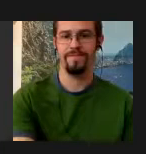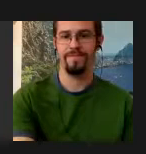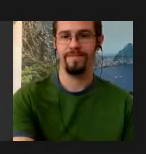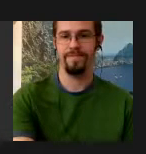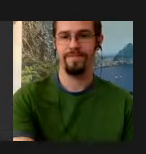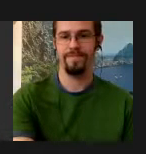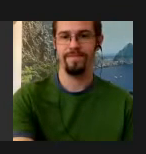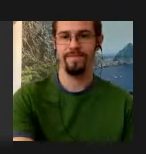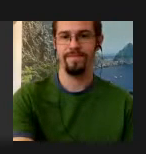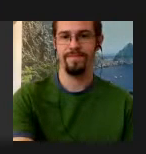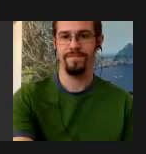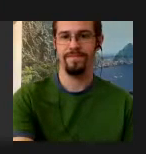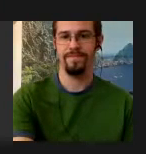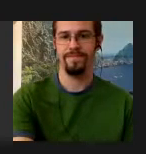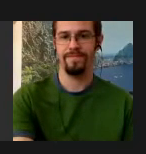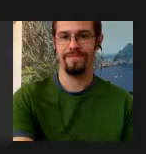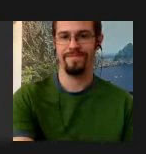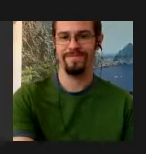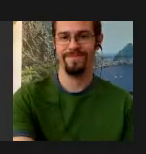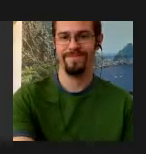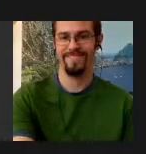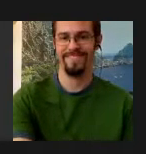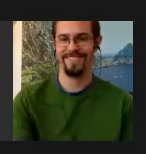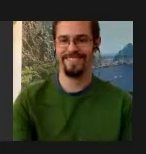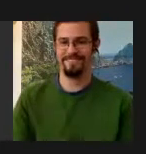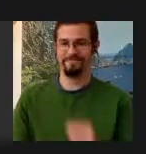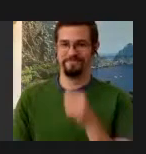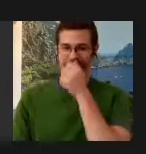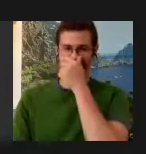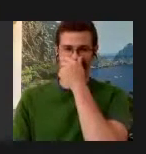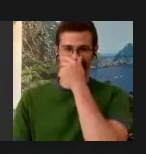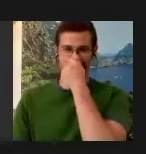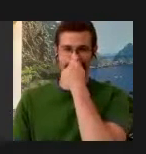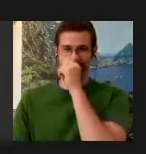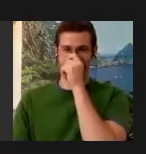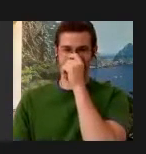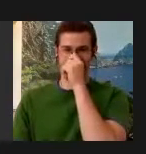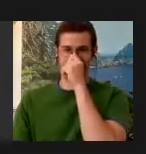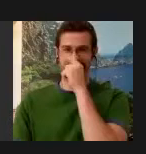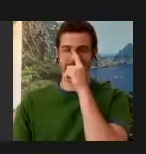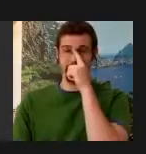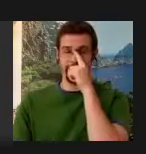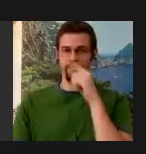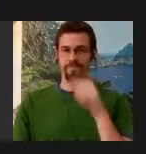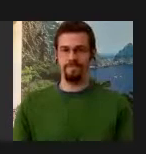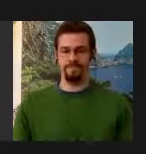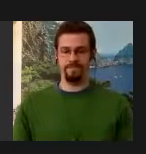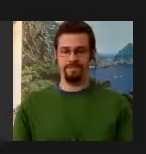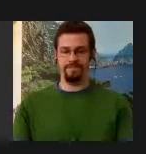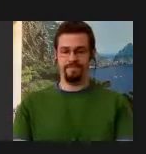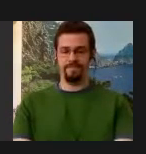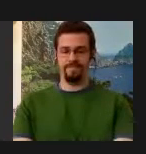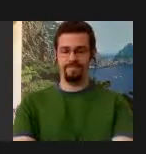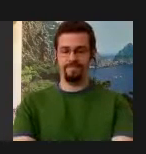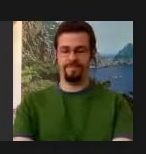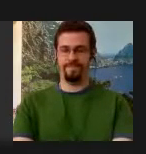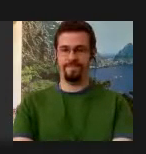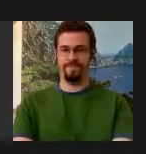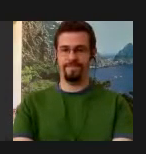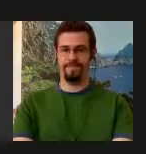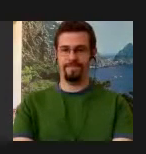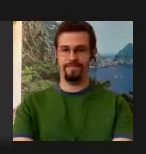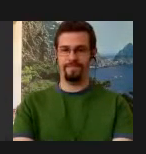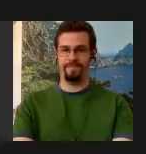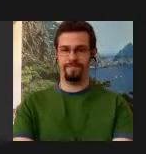الذي قمت به فقد امضيت يوما كامل وانا أجمع كل الفيديوهات وكتابك